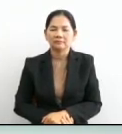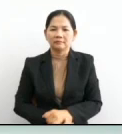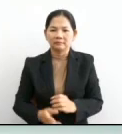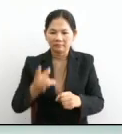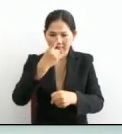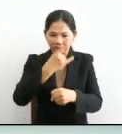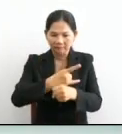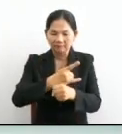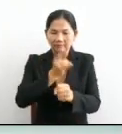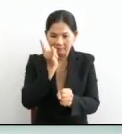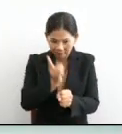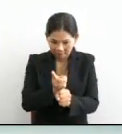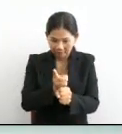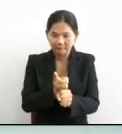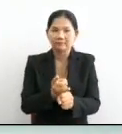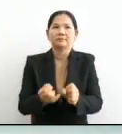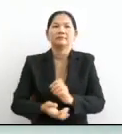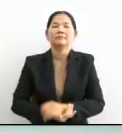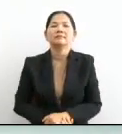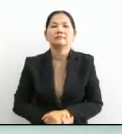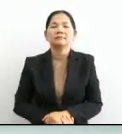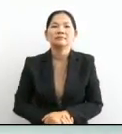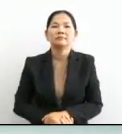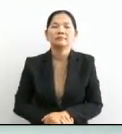móc ở đầu bò